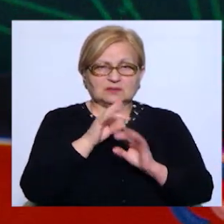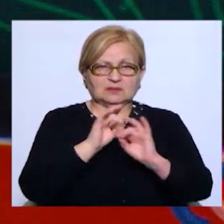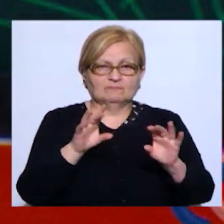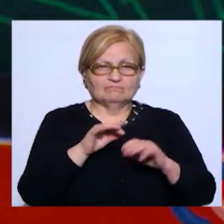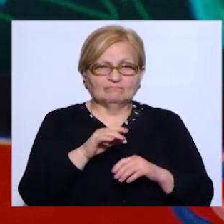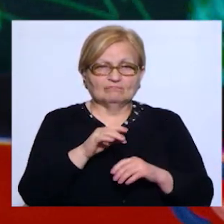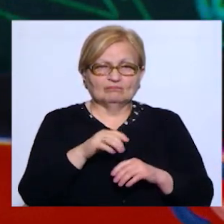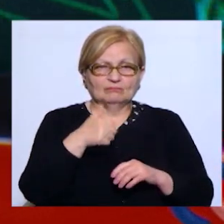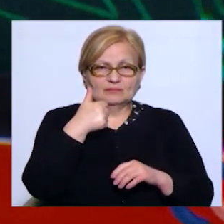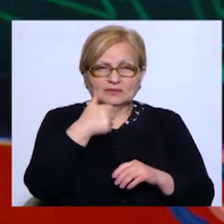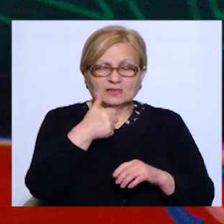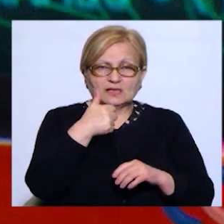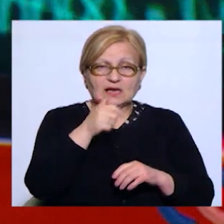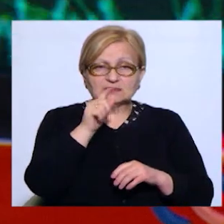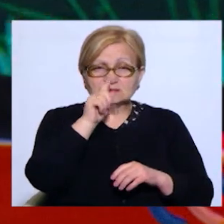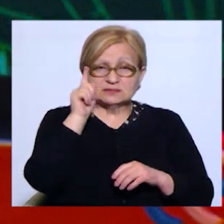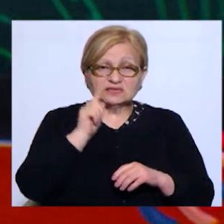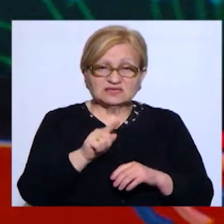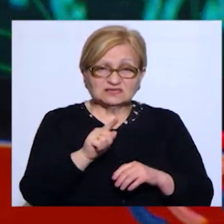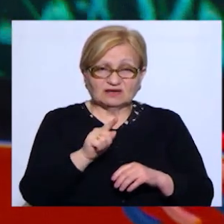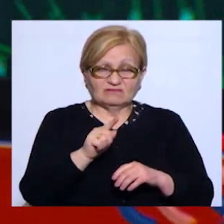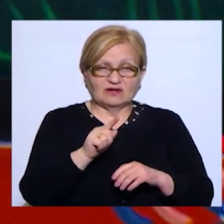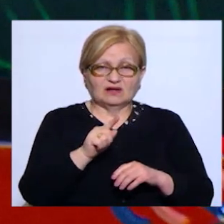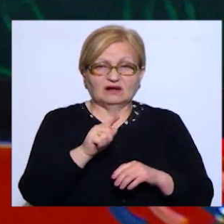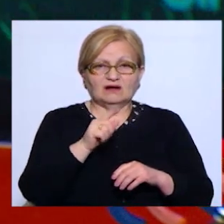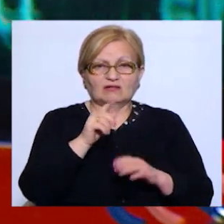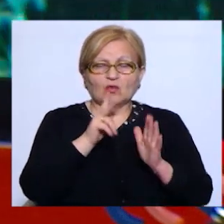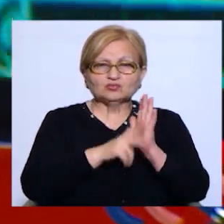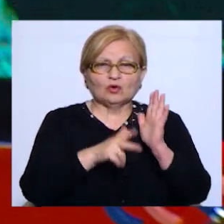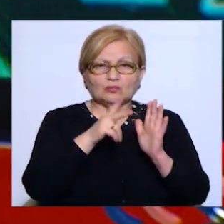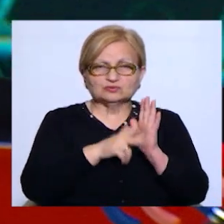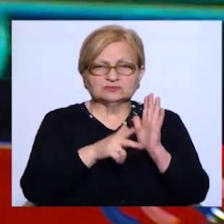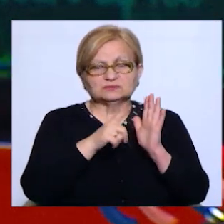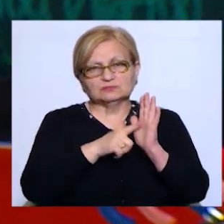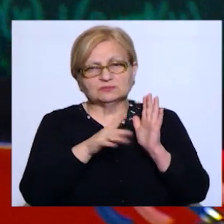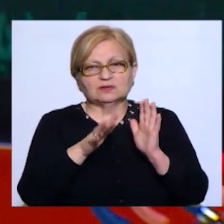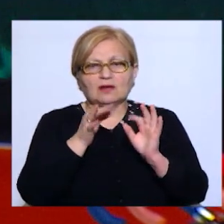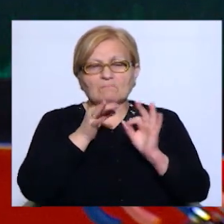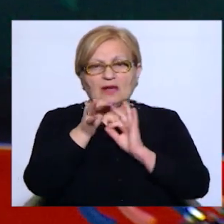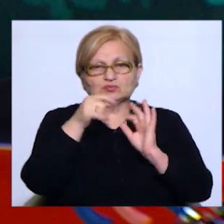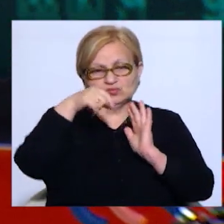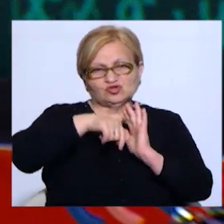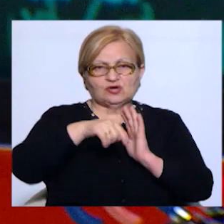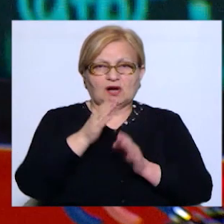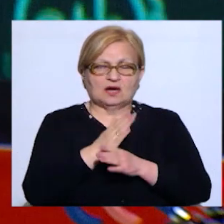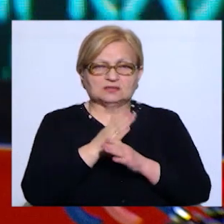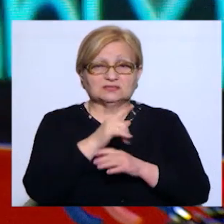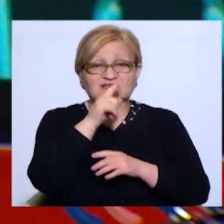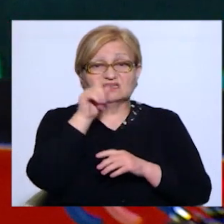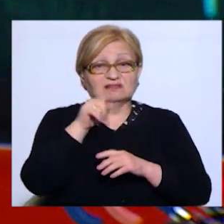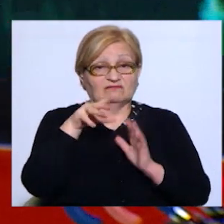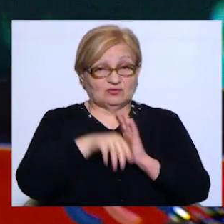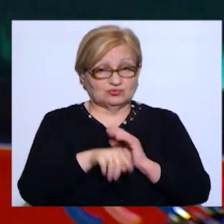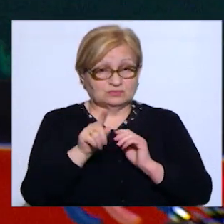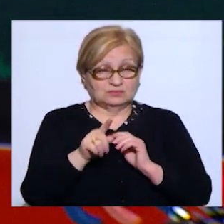ეს, რომ კარგად დასმულ კითხვაშიო ყოველთვისო 80%-იო, 75 მაინც პასუხი არისო. ანუ